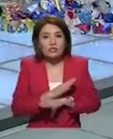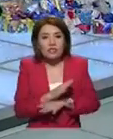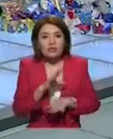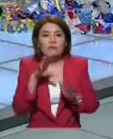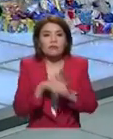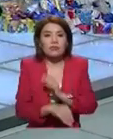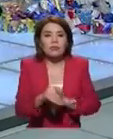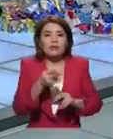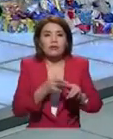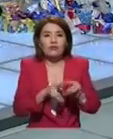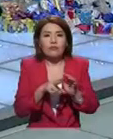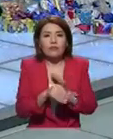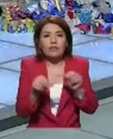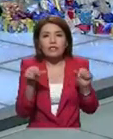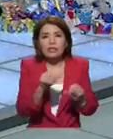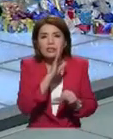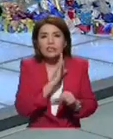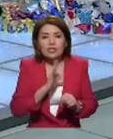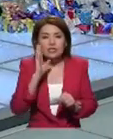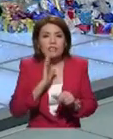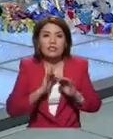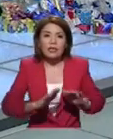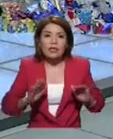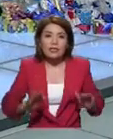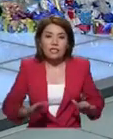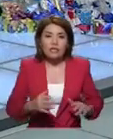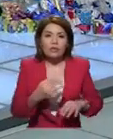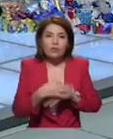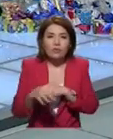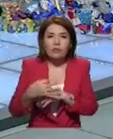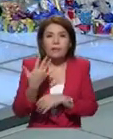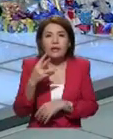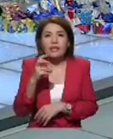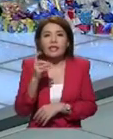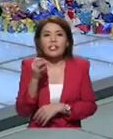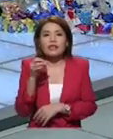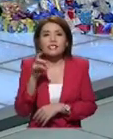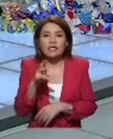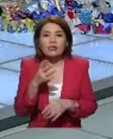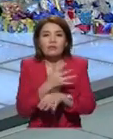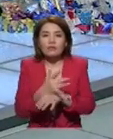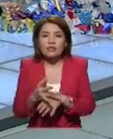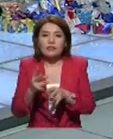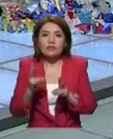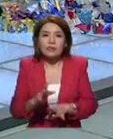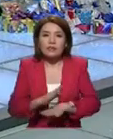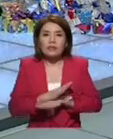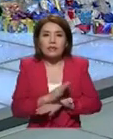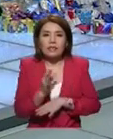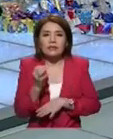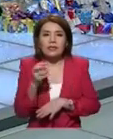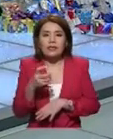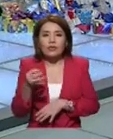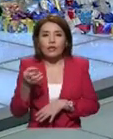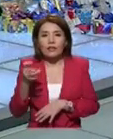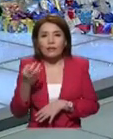самые беззащитные – женщины и дети. Начиная от зверски убитой 5-летней Еркежан, заканчивая страшной смертью жены экс-министра